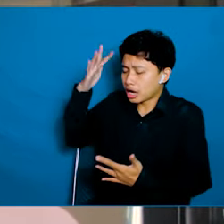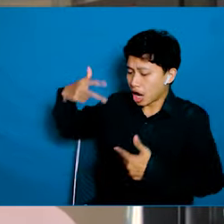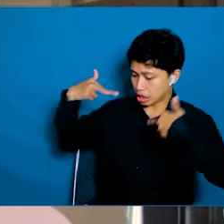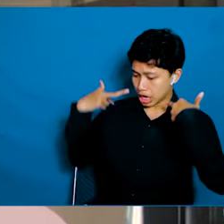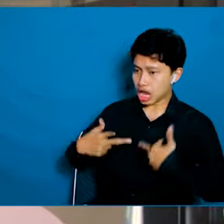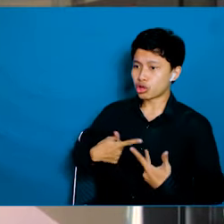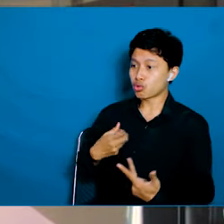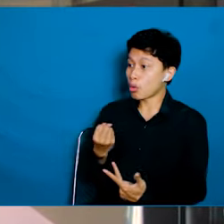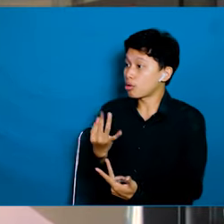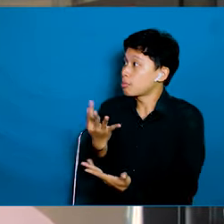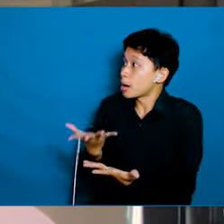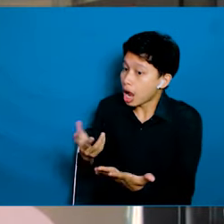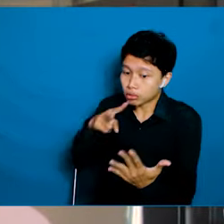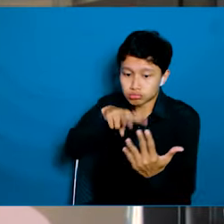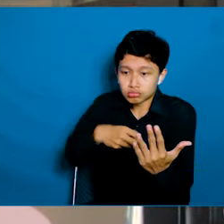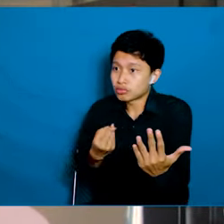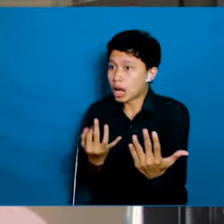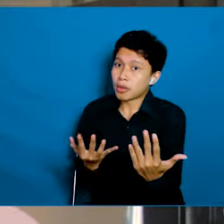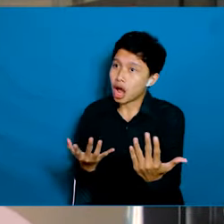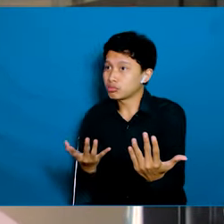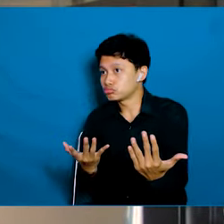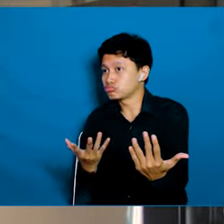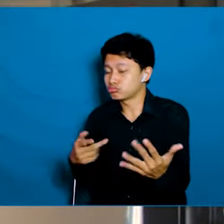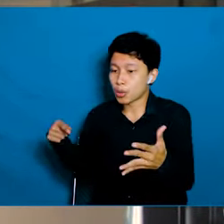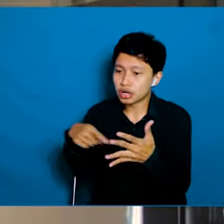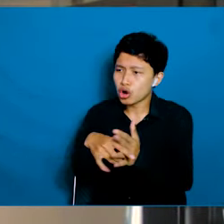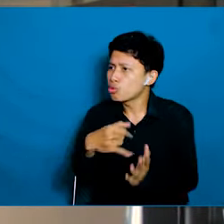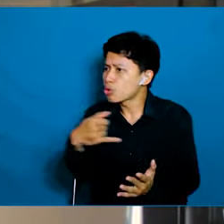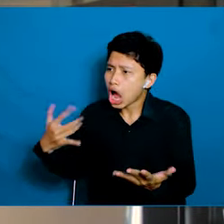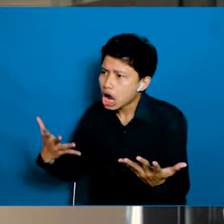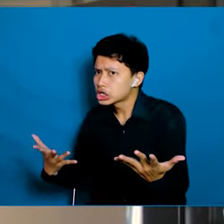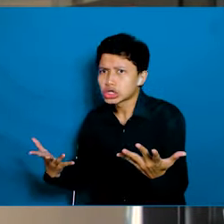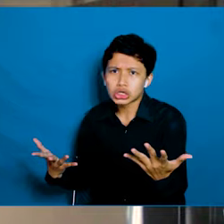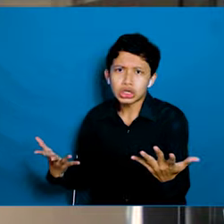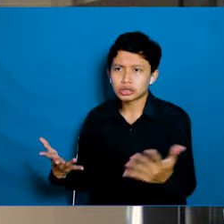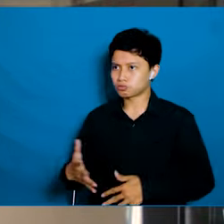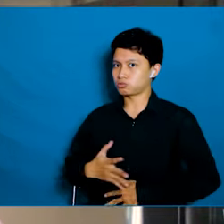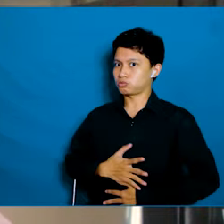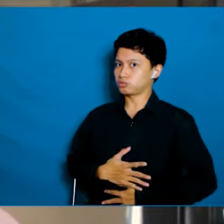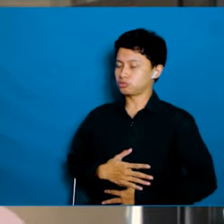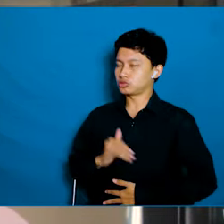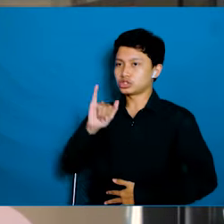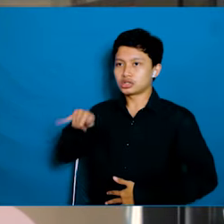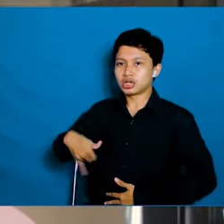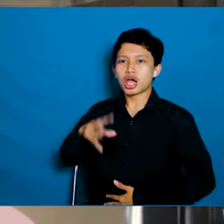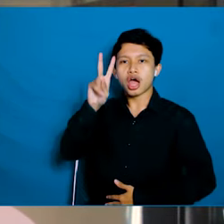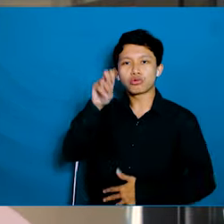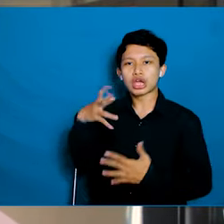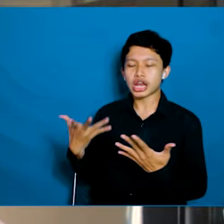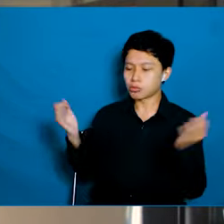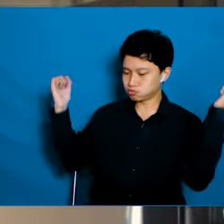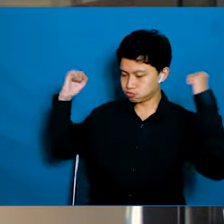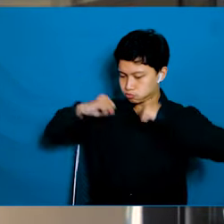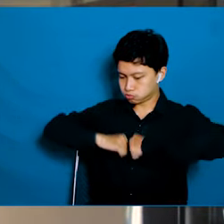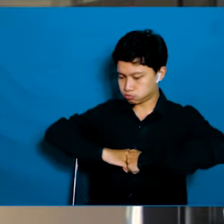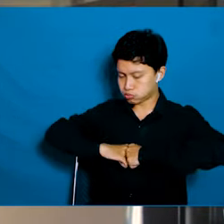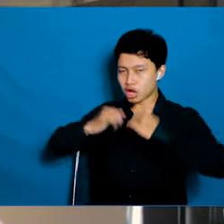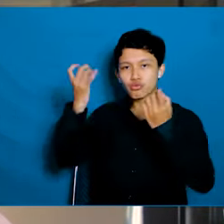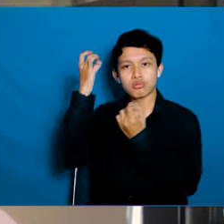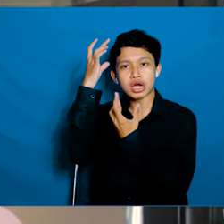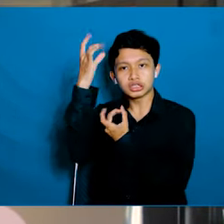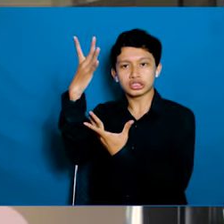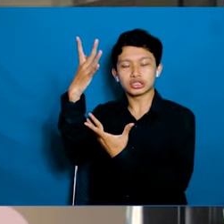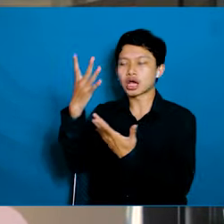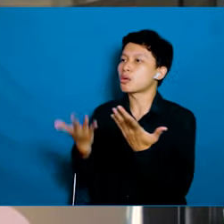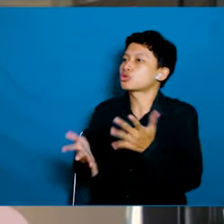sepatu-sepatu nih. Nomor 10, nomor 12 dan tidak terpilih kayak begitu. Nah, maka harus ada afirmatif nih.